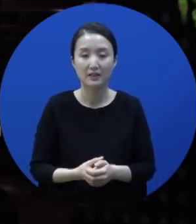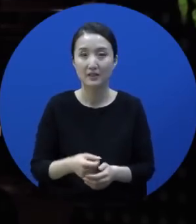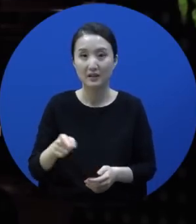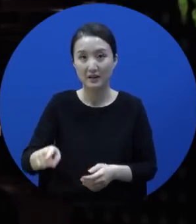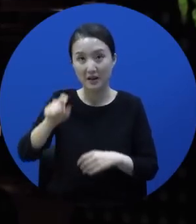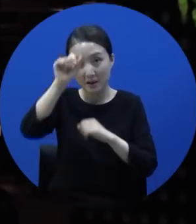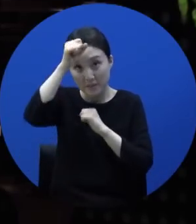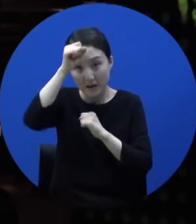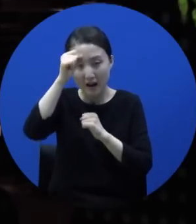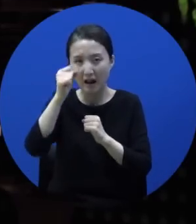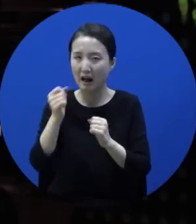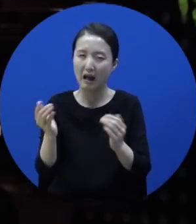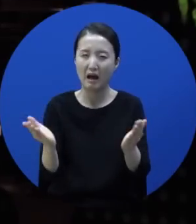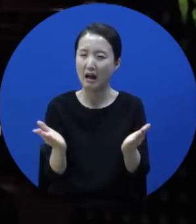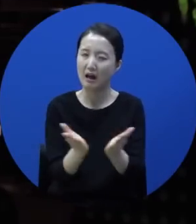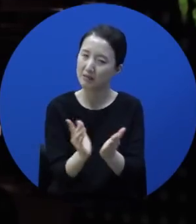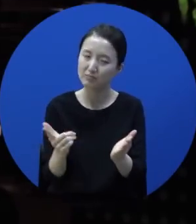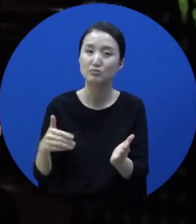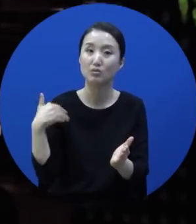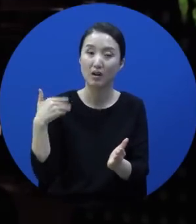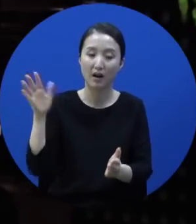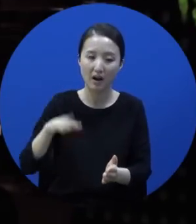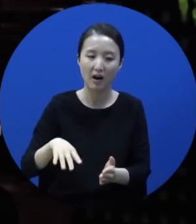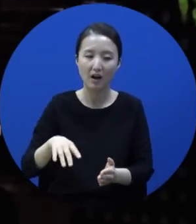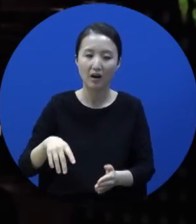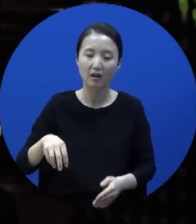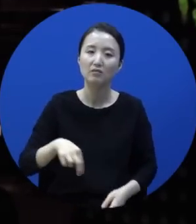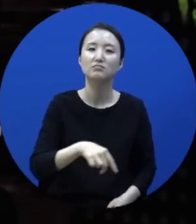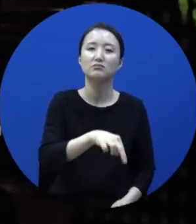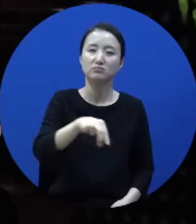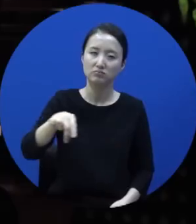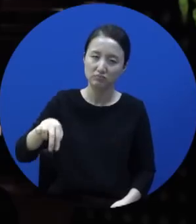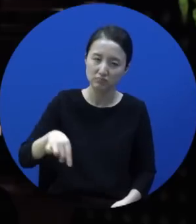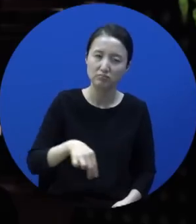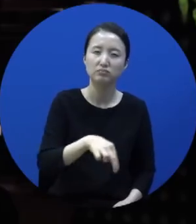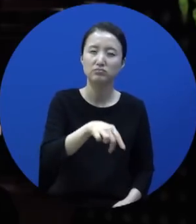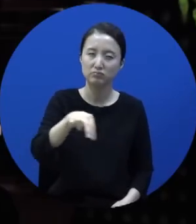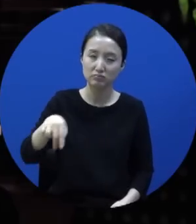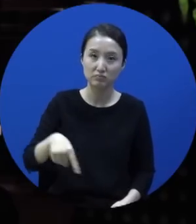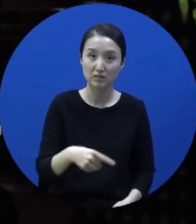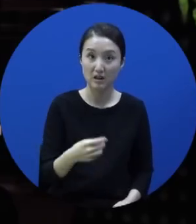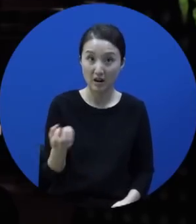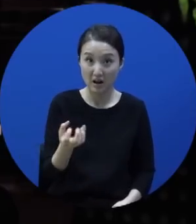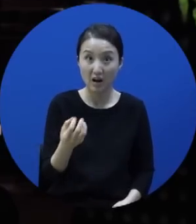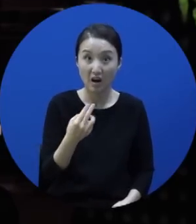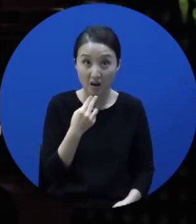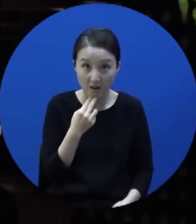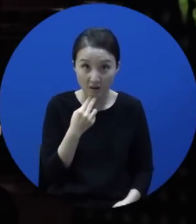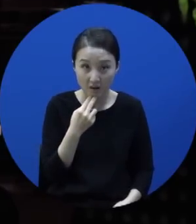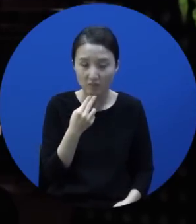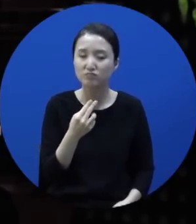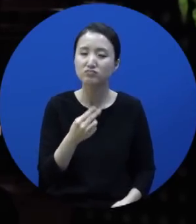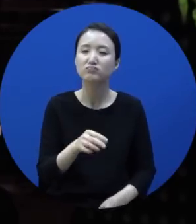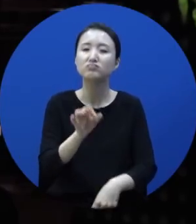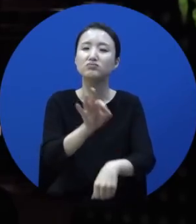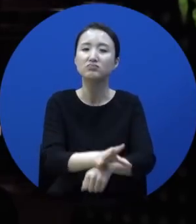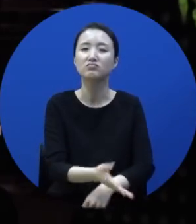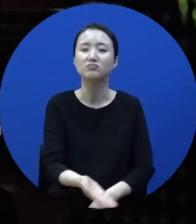맞을 수 있어. 근데 네가 신고 여기 돌아다니면서 한참 동안 걸어다니면서도 아프지 않다면 그럼 너그 신발 사.